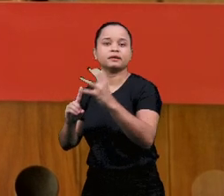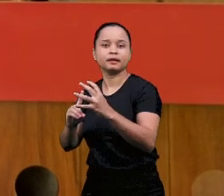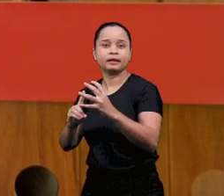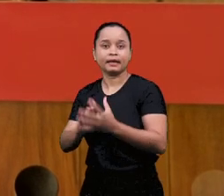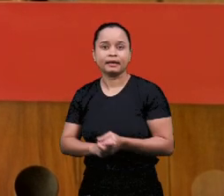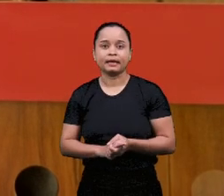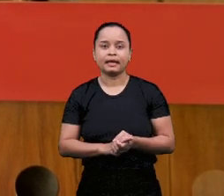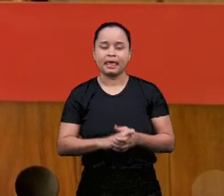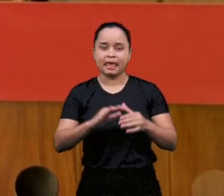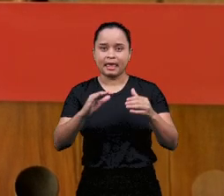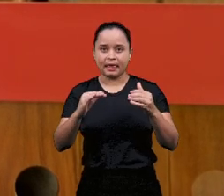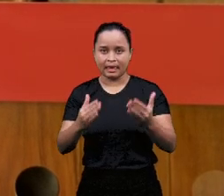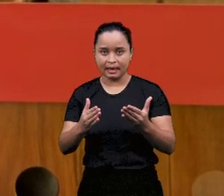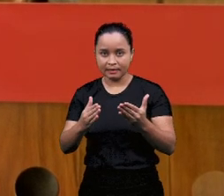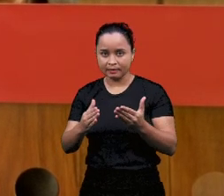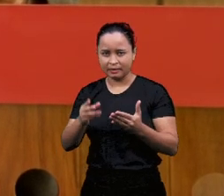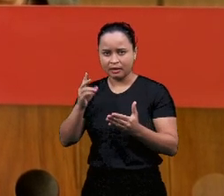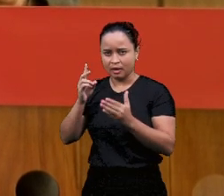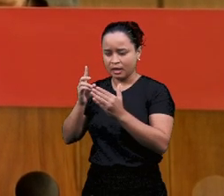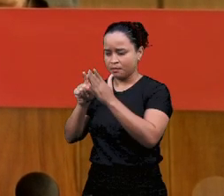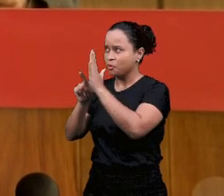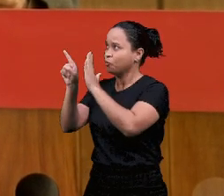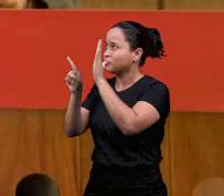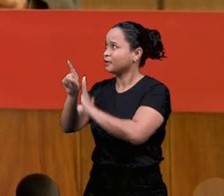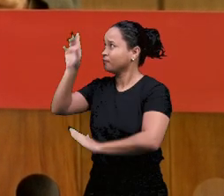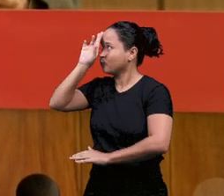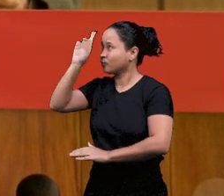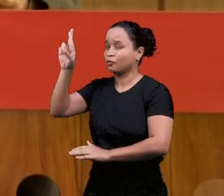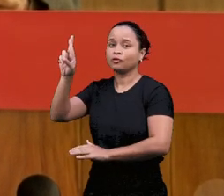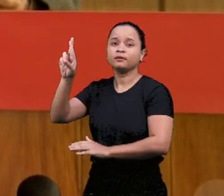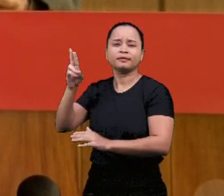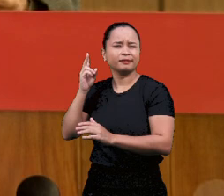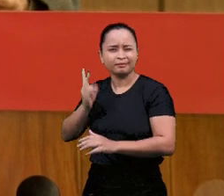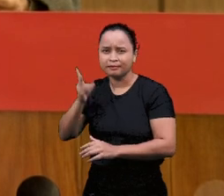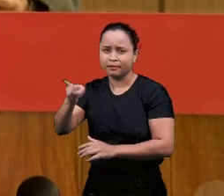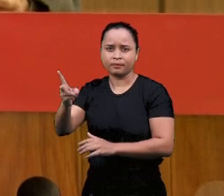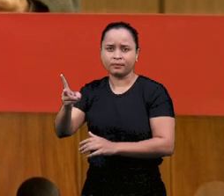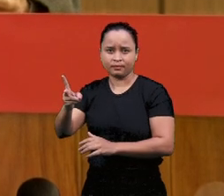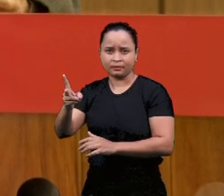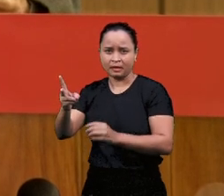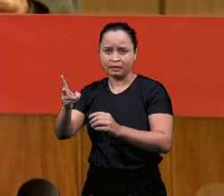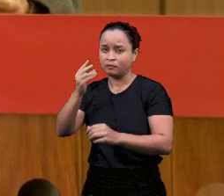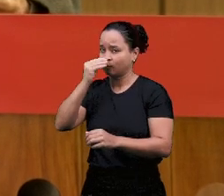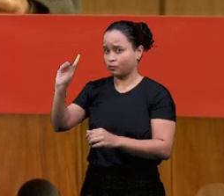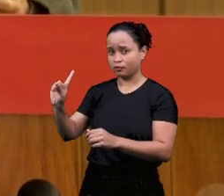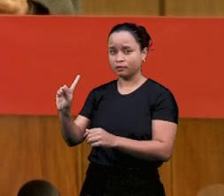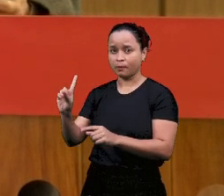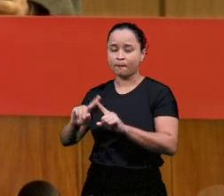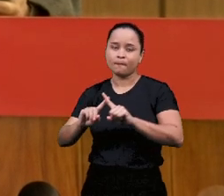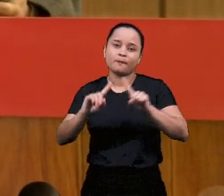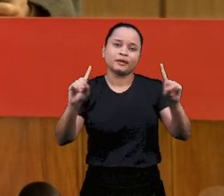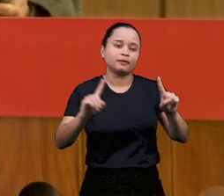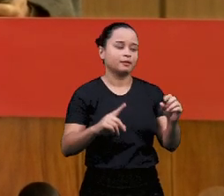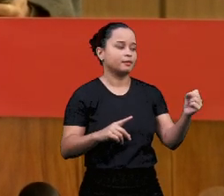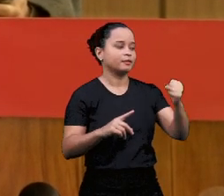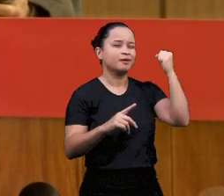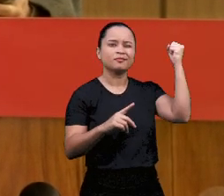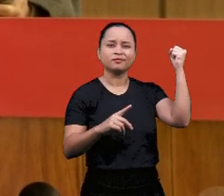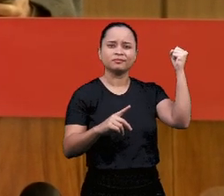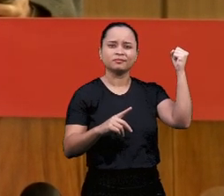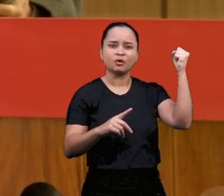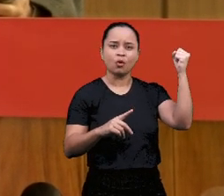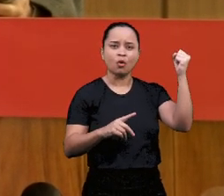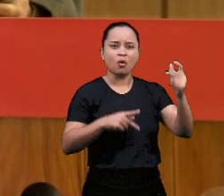Seigneur. Mais Saül, étant pressionné par le peuple, il n'a pas laissé que le Seigneur puisse conduire